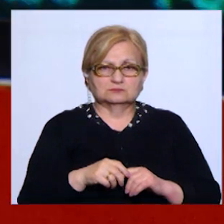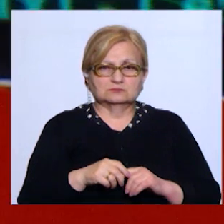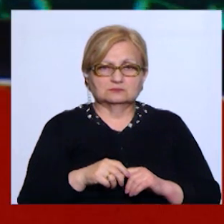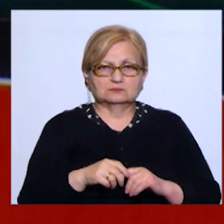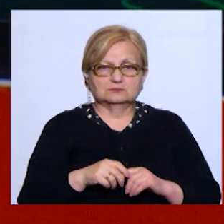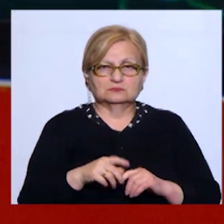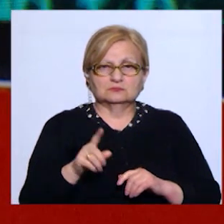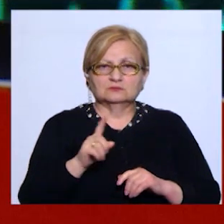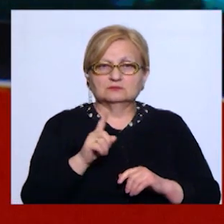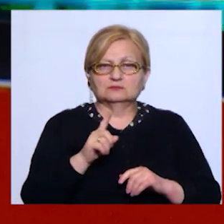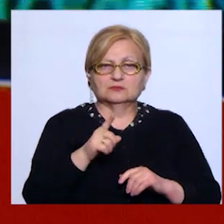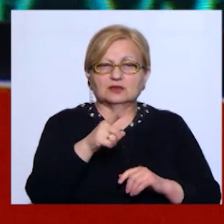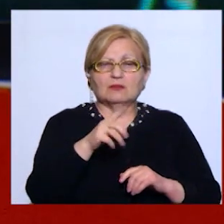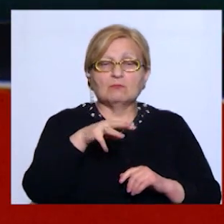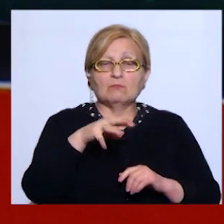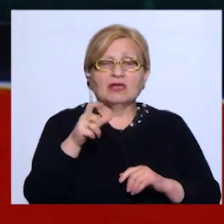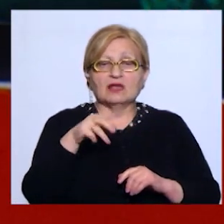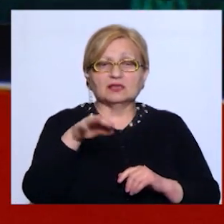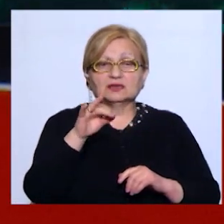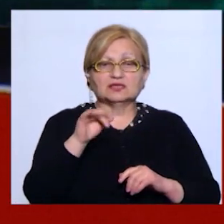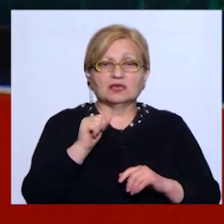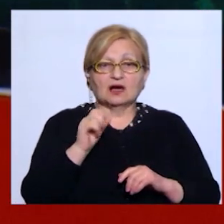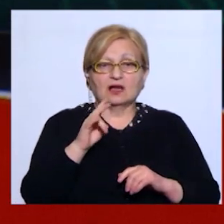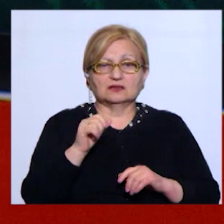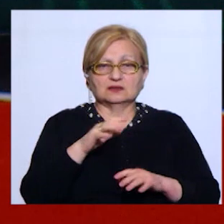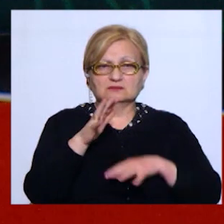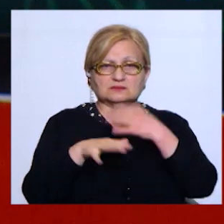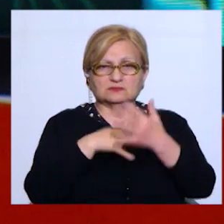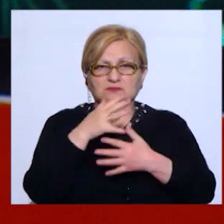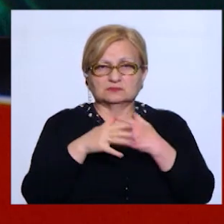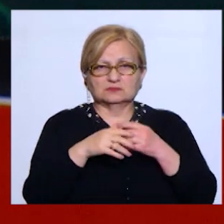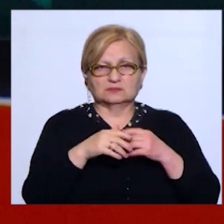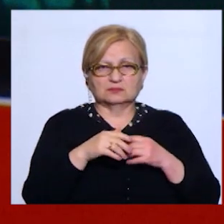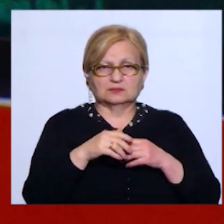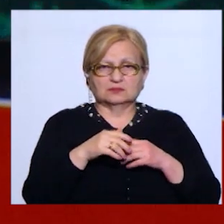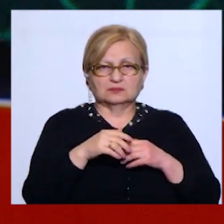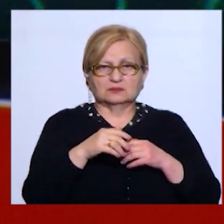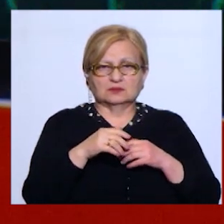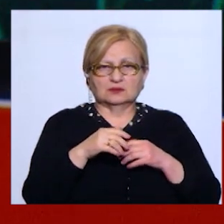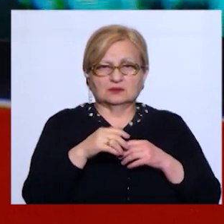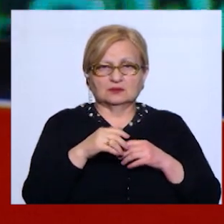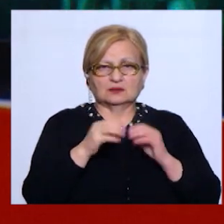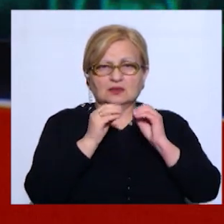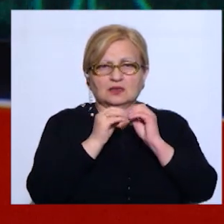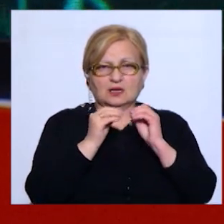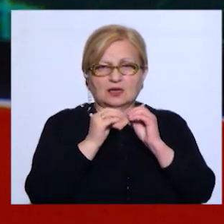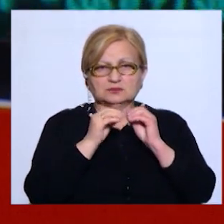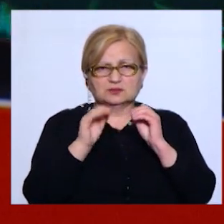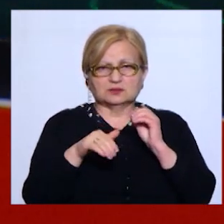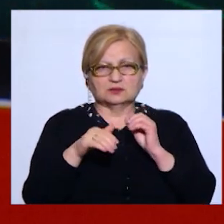რა არის მონაცემების მედიანა? სათოთ რო იცოდეთ, აი არეულდარეულად რო იყოს მონაცემები, აი მაგალითად ესე რო ჩავამეწერა